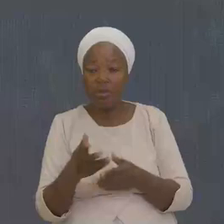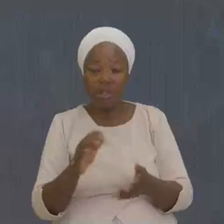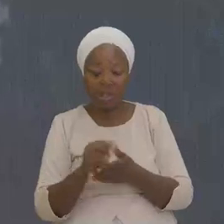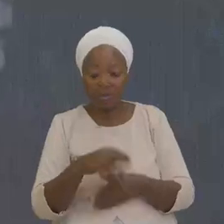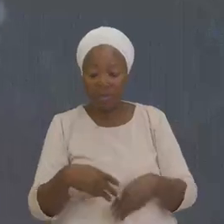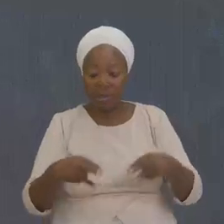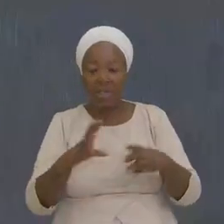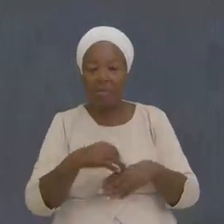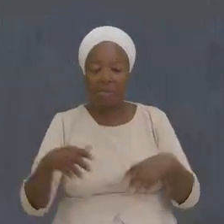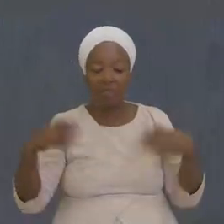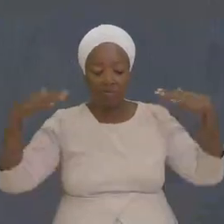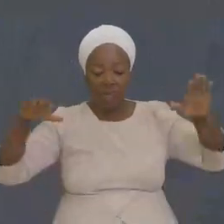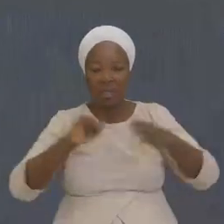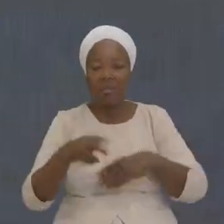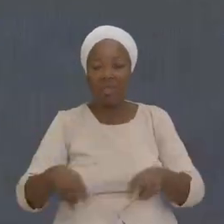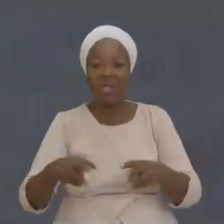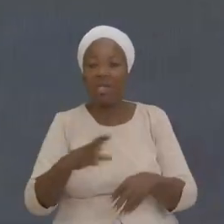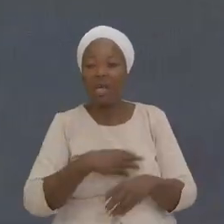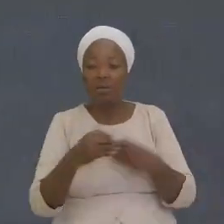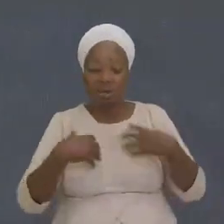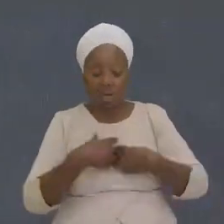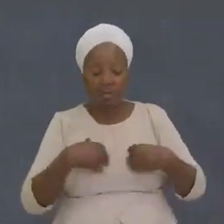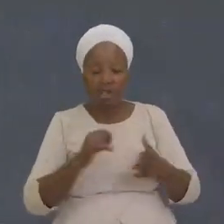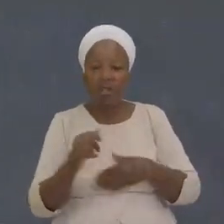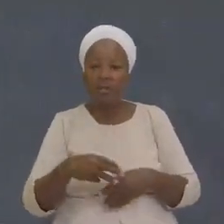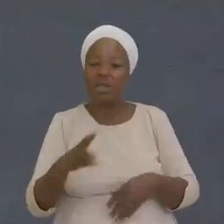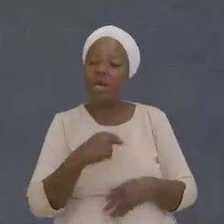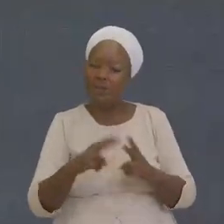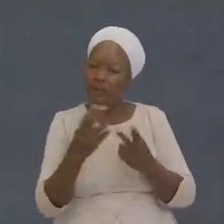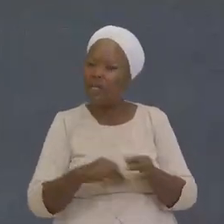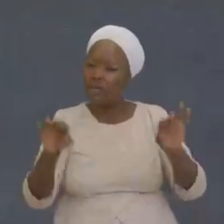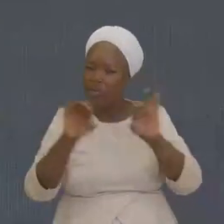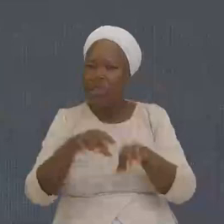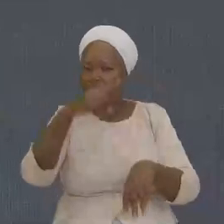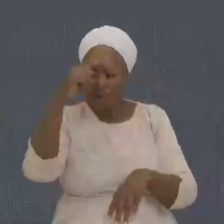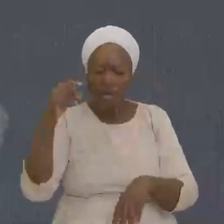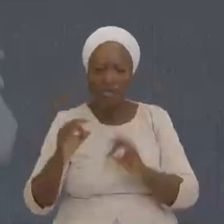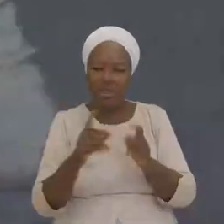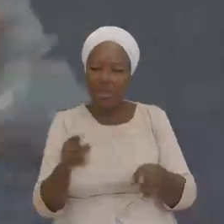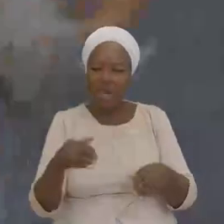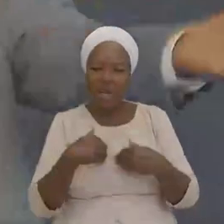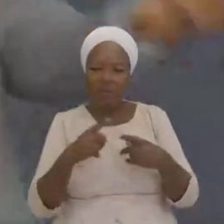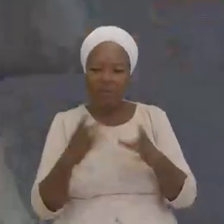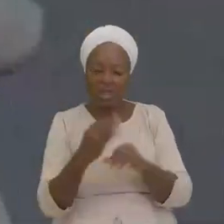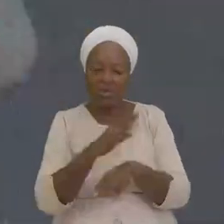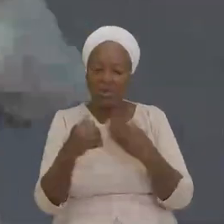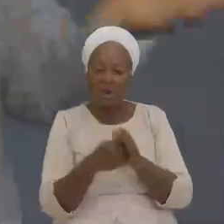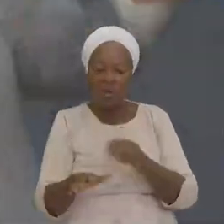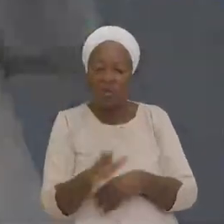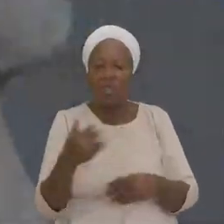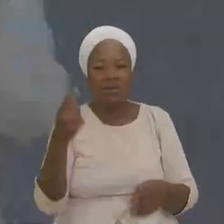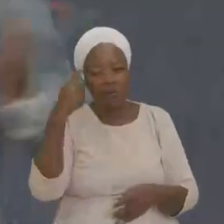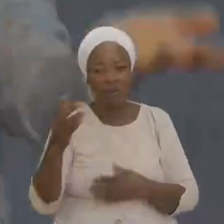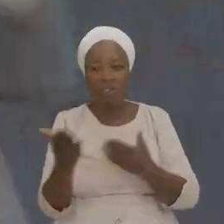Tous ces oiseaux qu'il vendait, les animaux qu'il vendait, c'était légitime parce qu'il